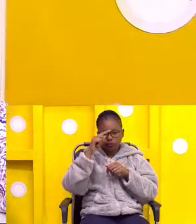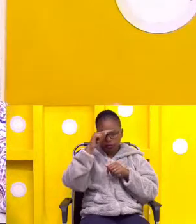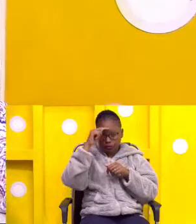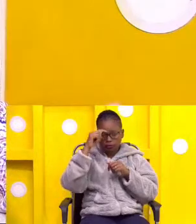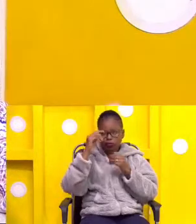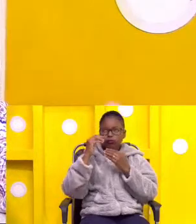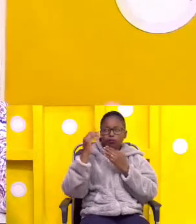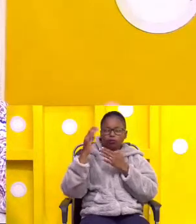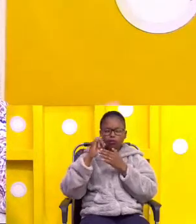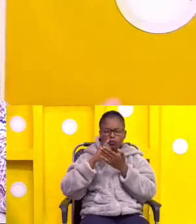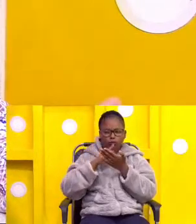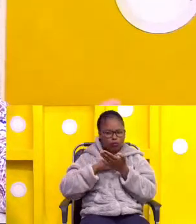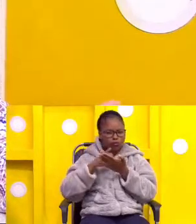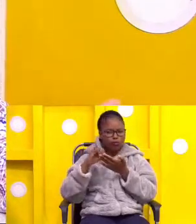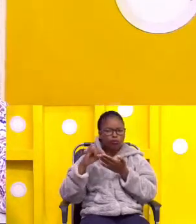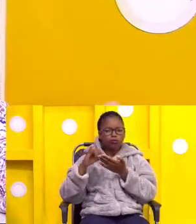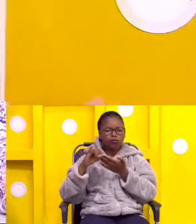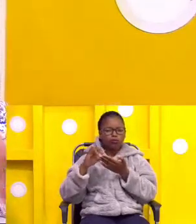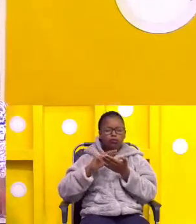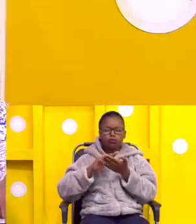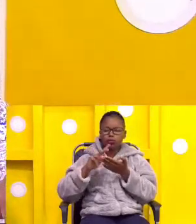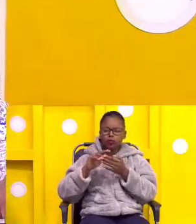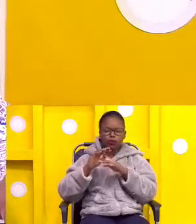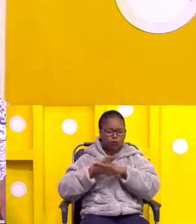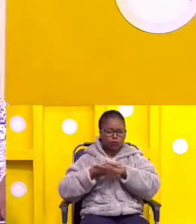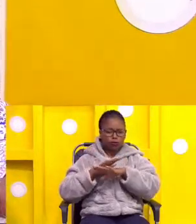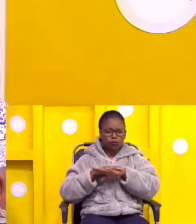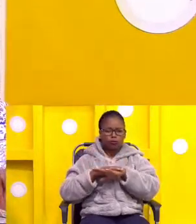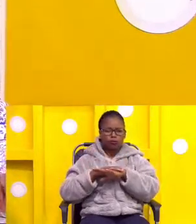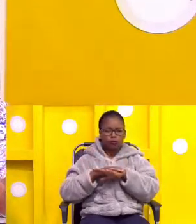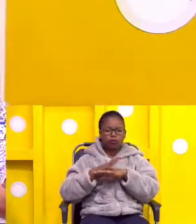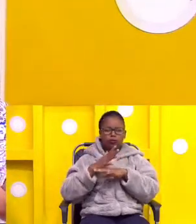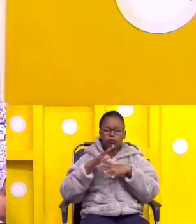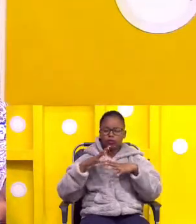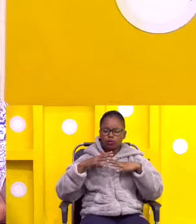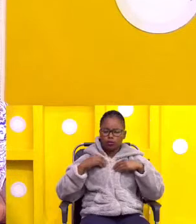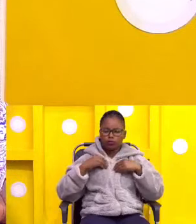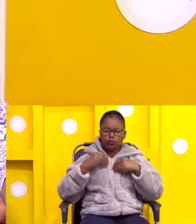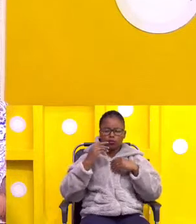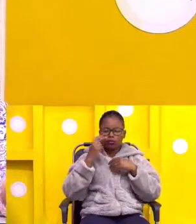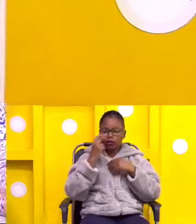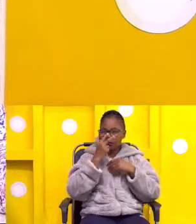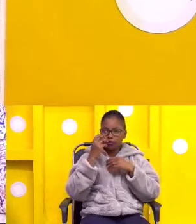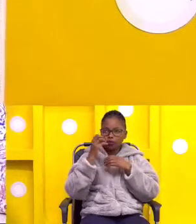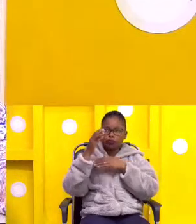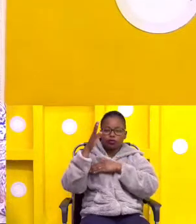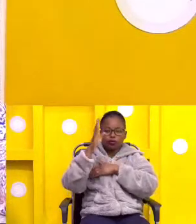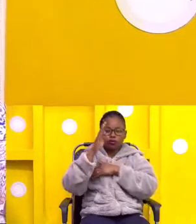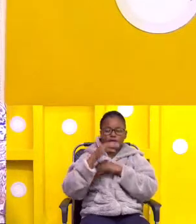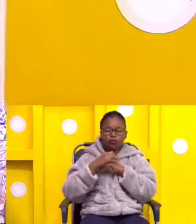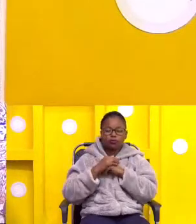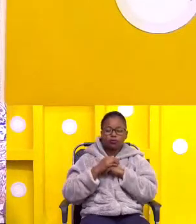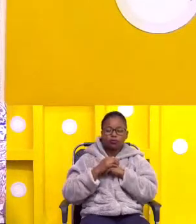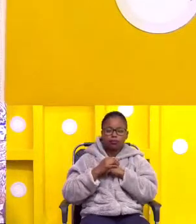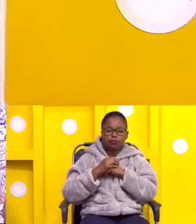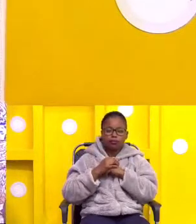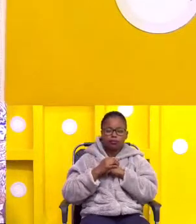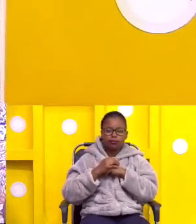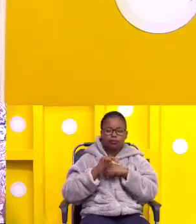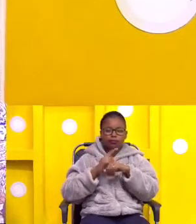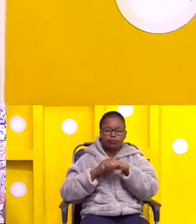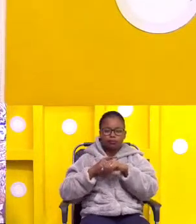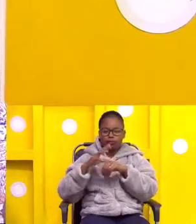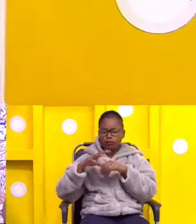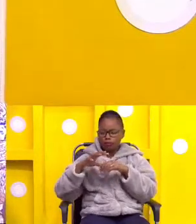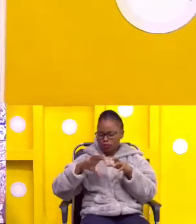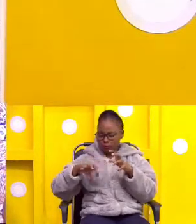igongona itheru igongona riega ligitikirika maithoini ma Ngai Uwe wagithi kugirira Ngai ma marenge